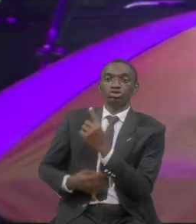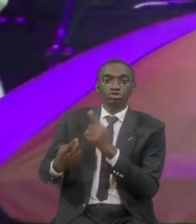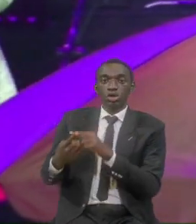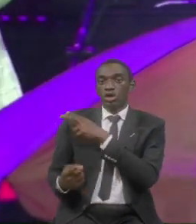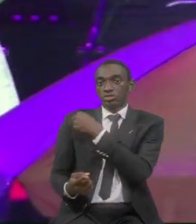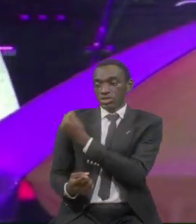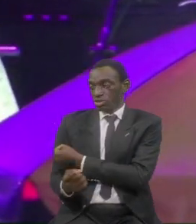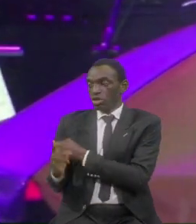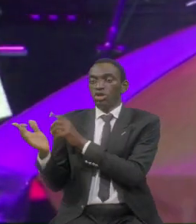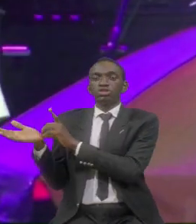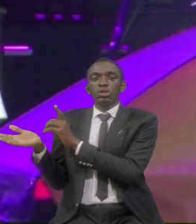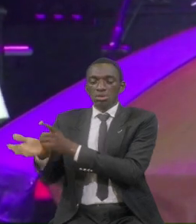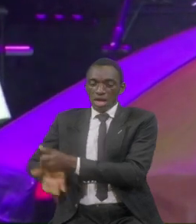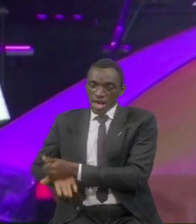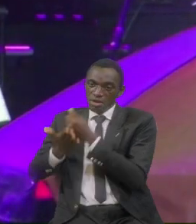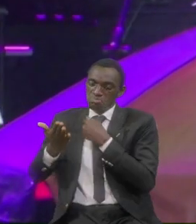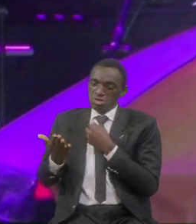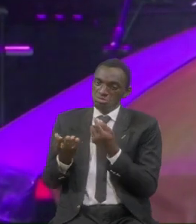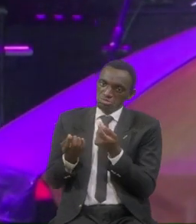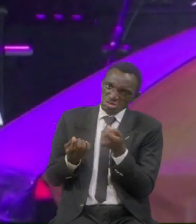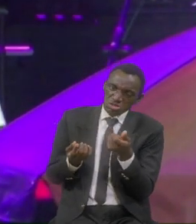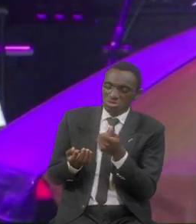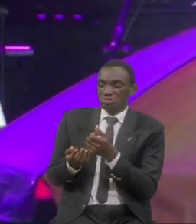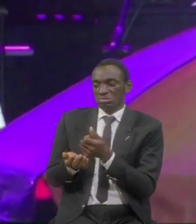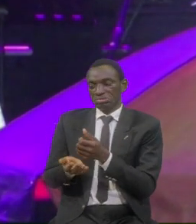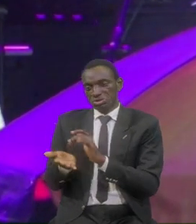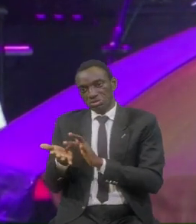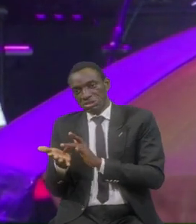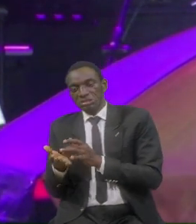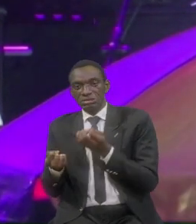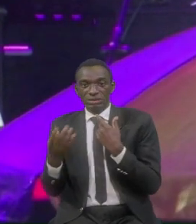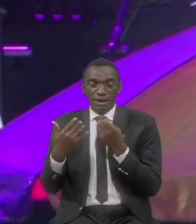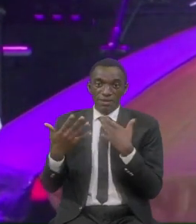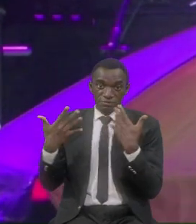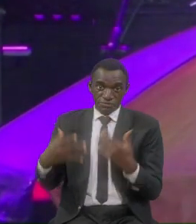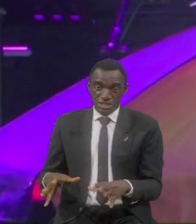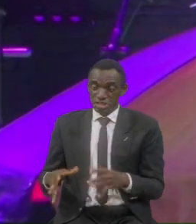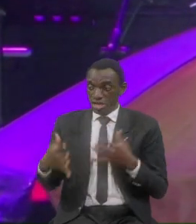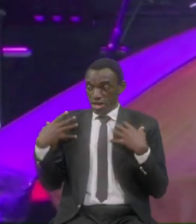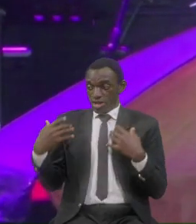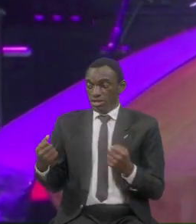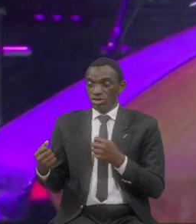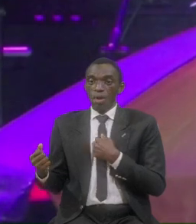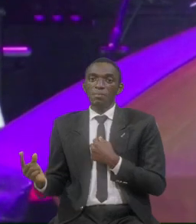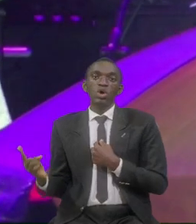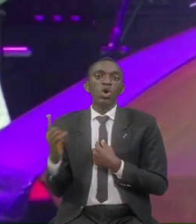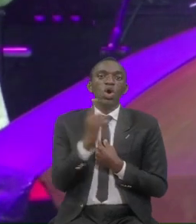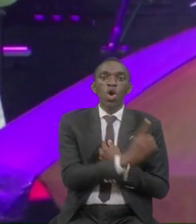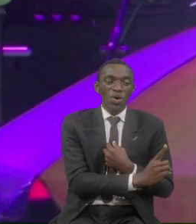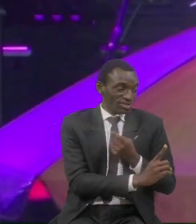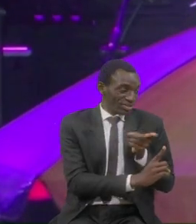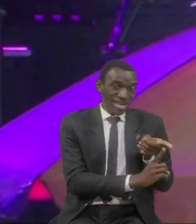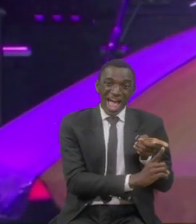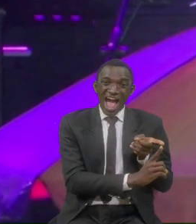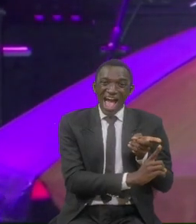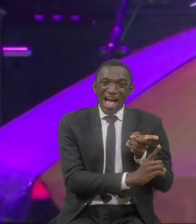kang gitabangan, and he sends you back to the same place og and to the water you are drinking. Dito sa tubig nga